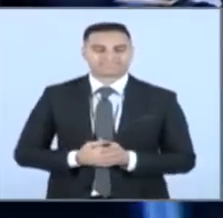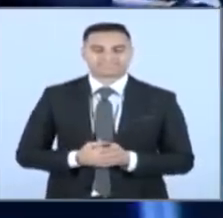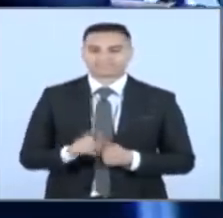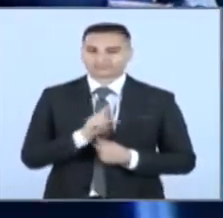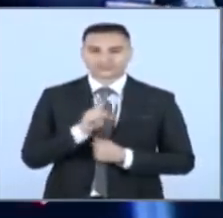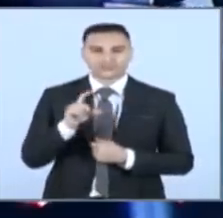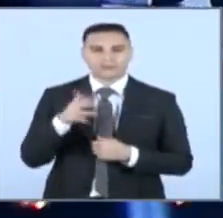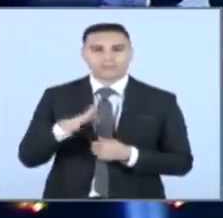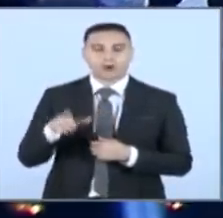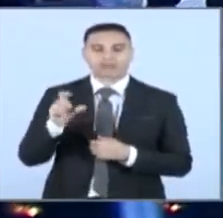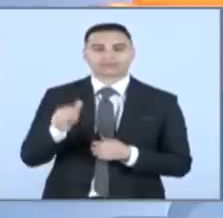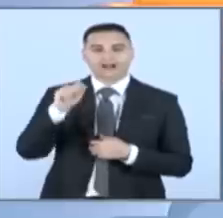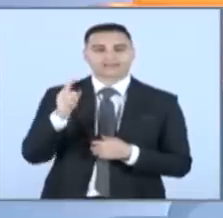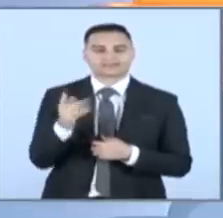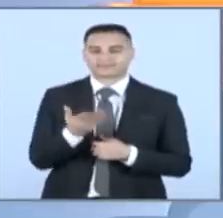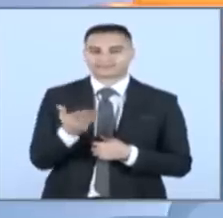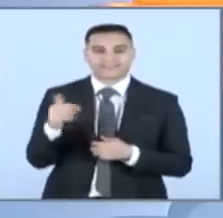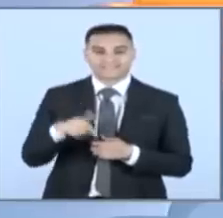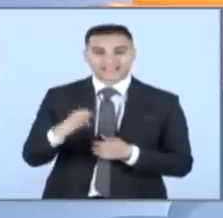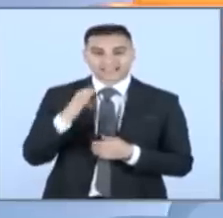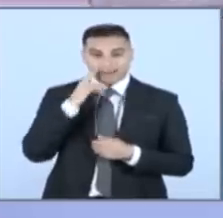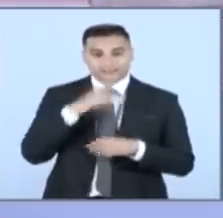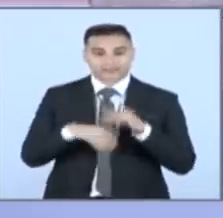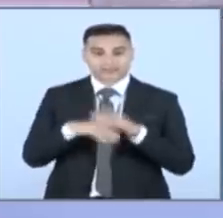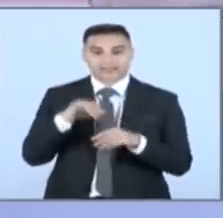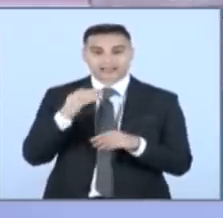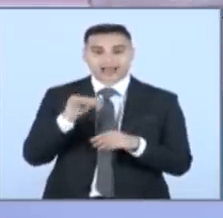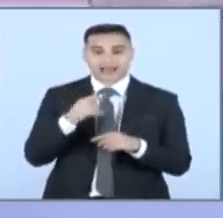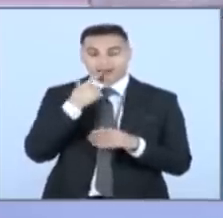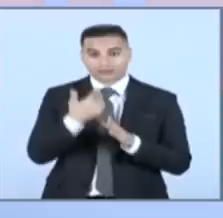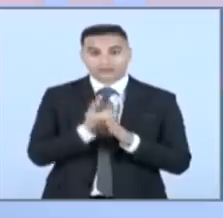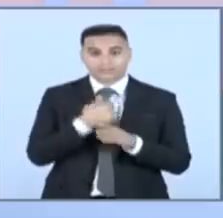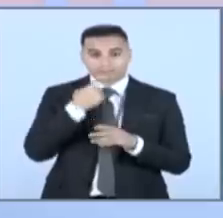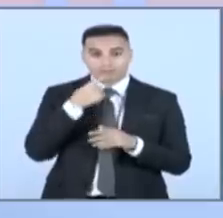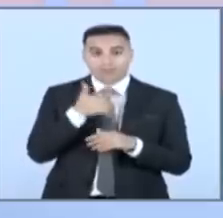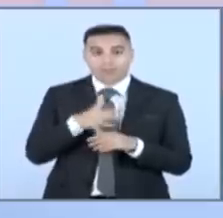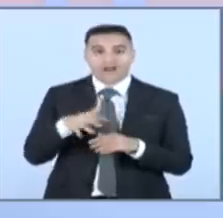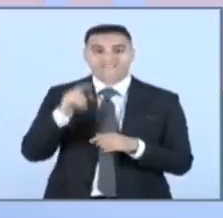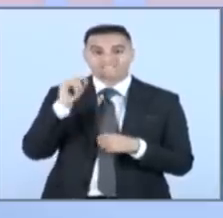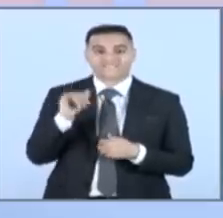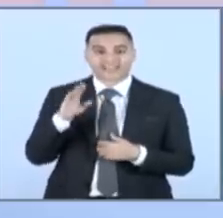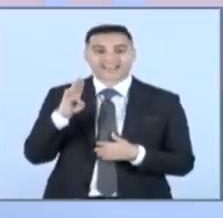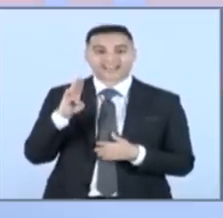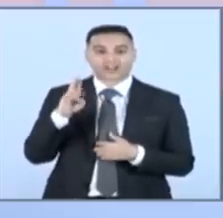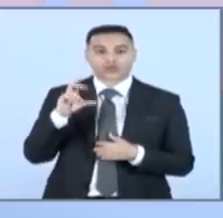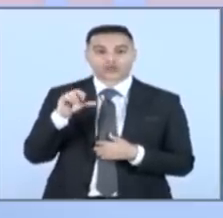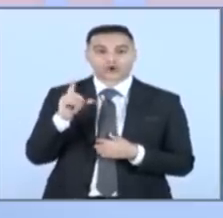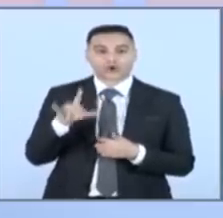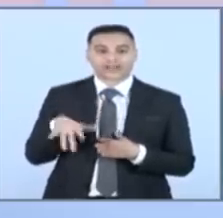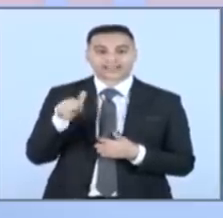مش بحيرة ناصر. في إجابة يحيى؟ بحيرة فيكتوريا. بحيرة فيكتوريا يا